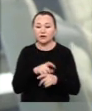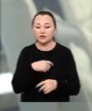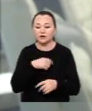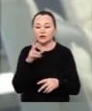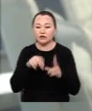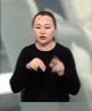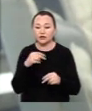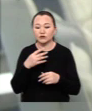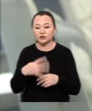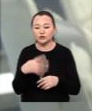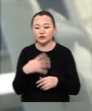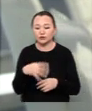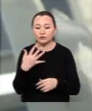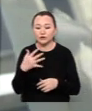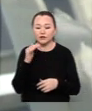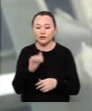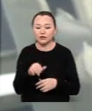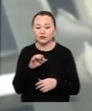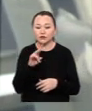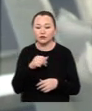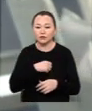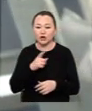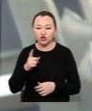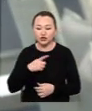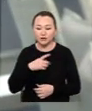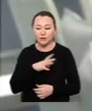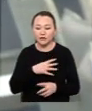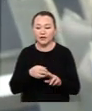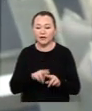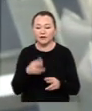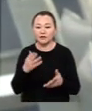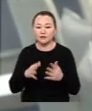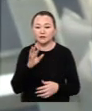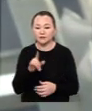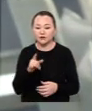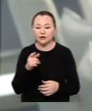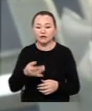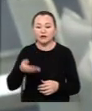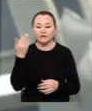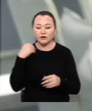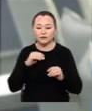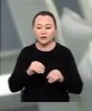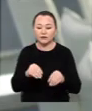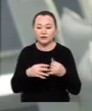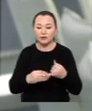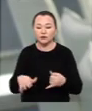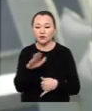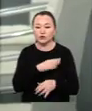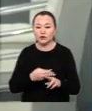будет порядка 40-45 тысяч тонн. Но это если бы те посевные площади,